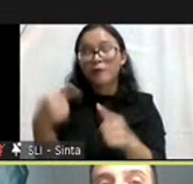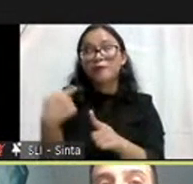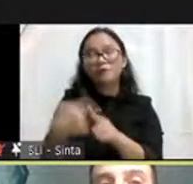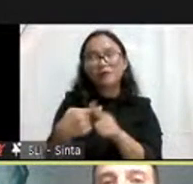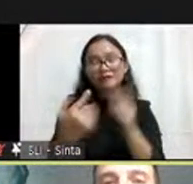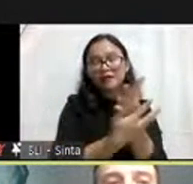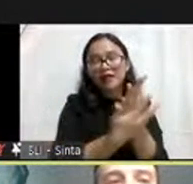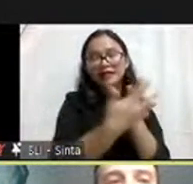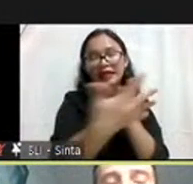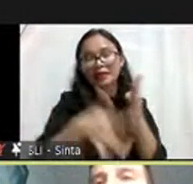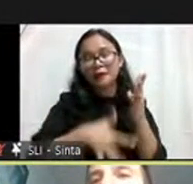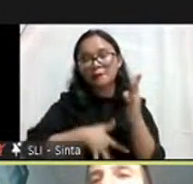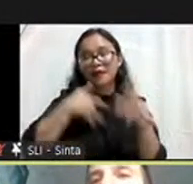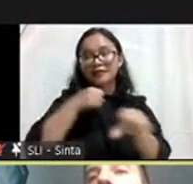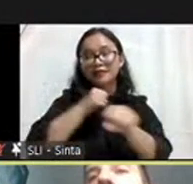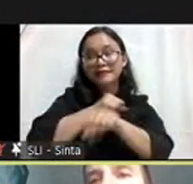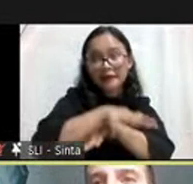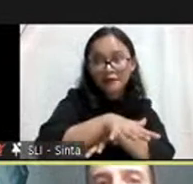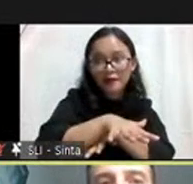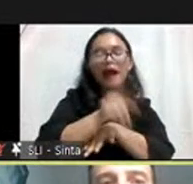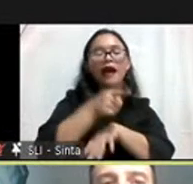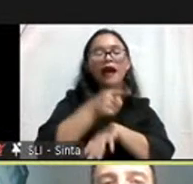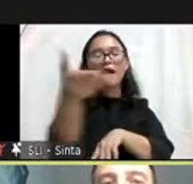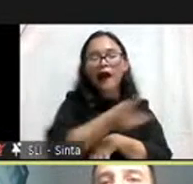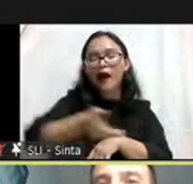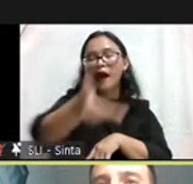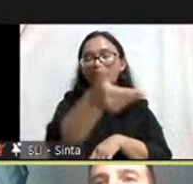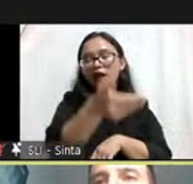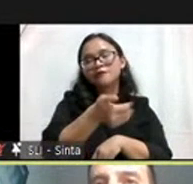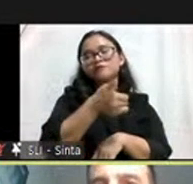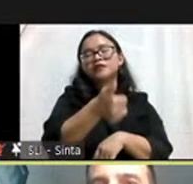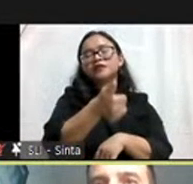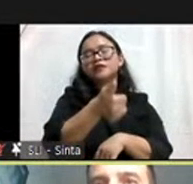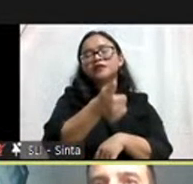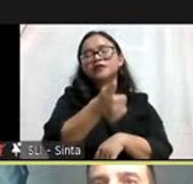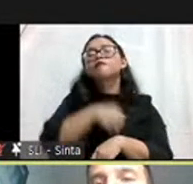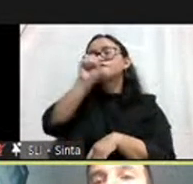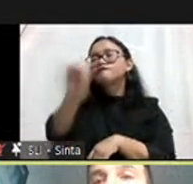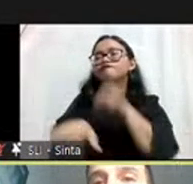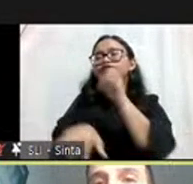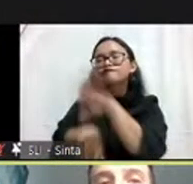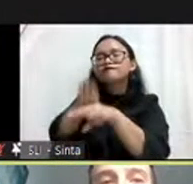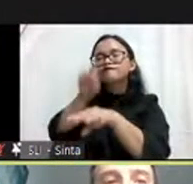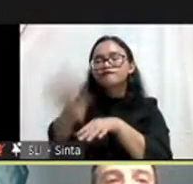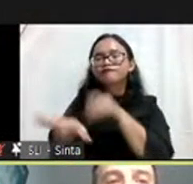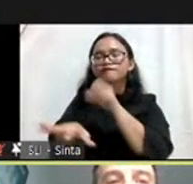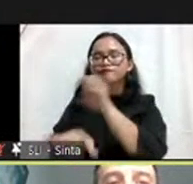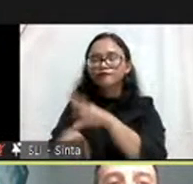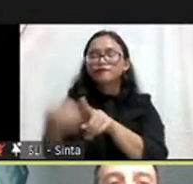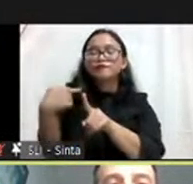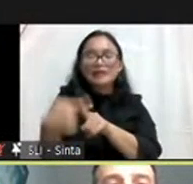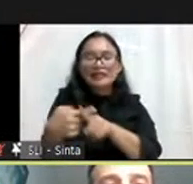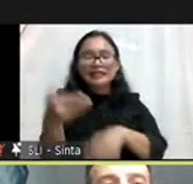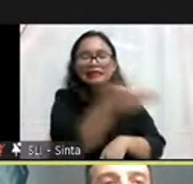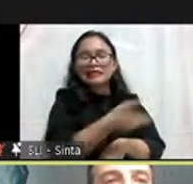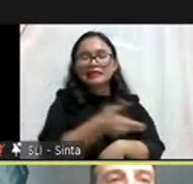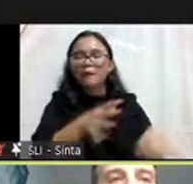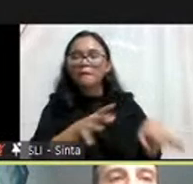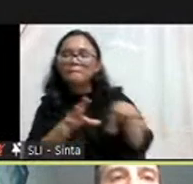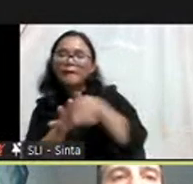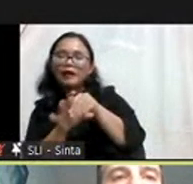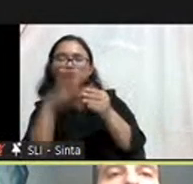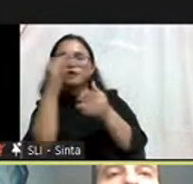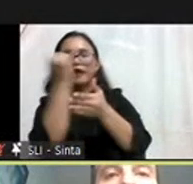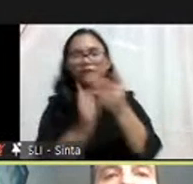itu bisa memberikan masukan untuk draft Run ini tetapi mereka juga terlibat di dalam review kemajuan juga pemantauan dari